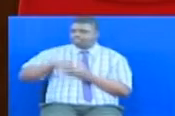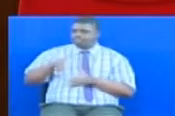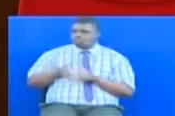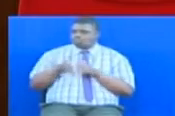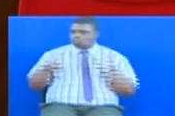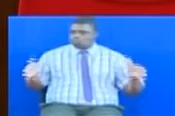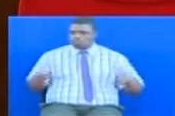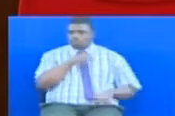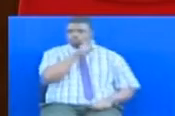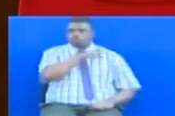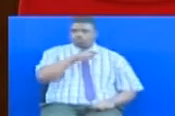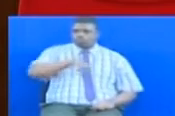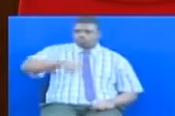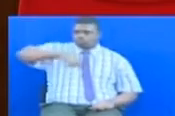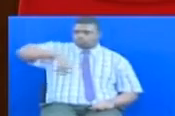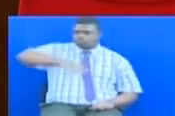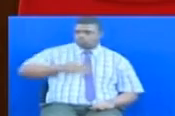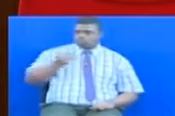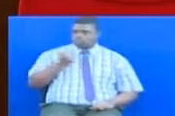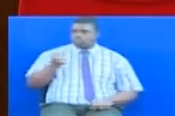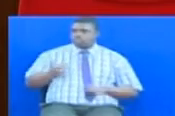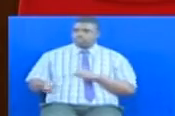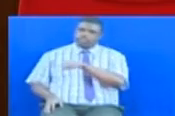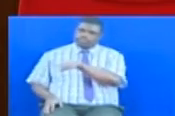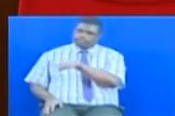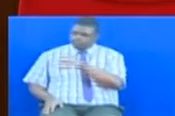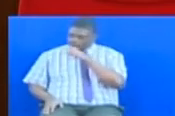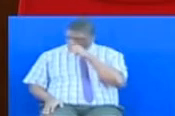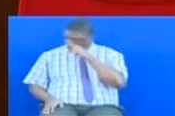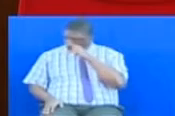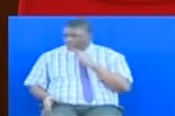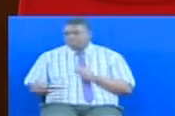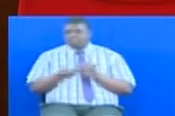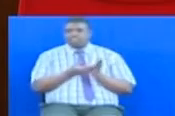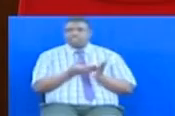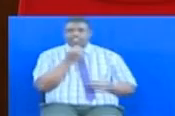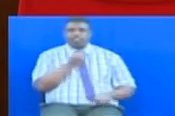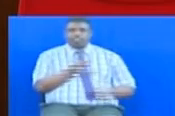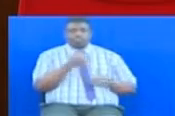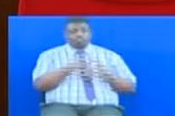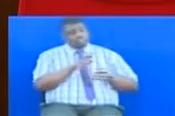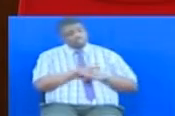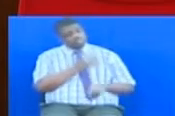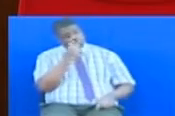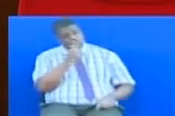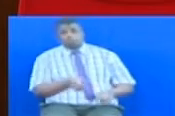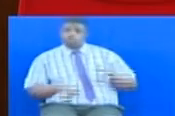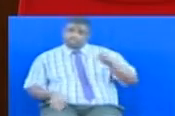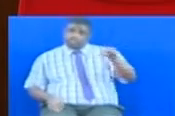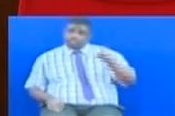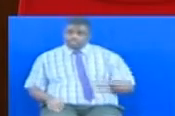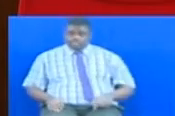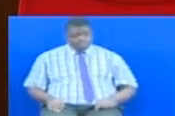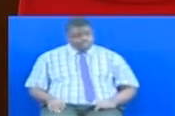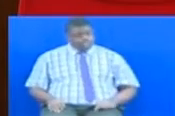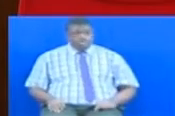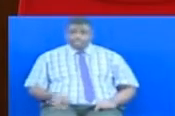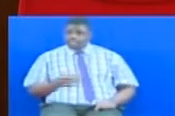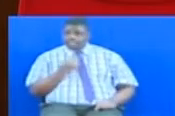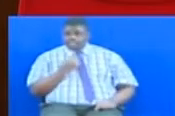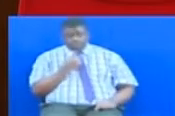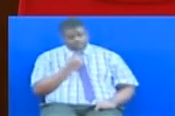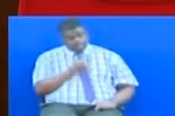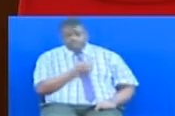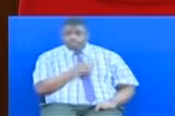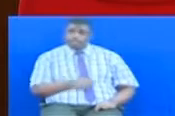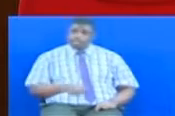wananchi wetu wa Tanzania. Na kama kuwasilisha taarifa alivyosema mwenyekiti, namuona hapo amesema kama nilivyokoti hapa kwamba